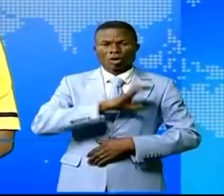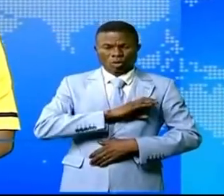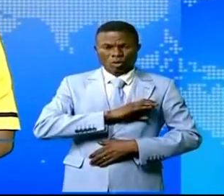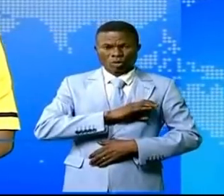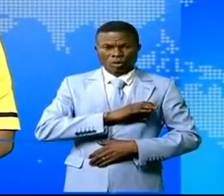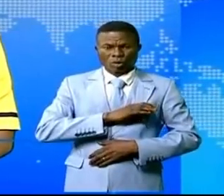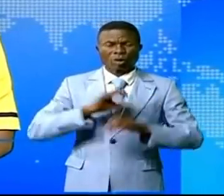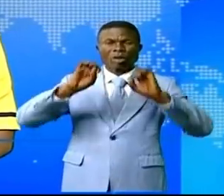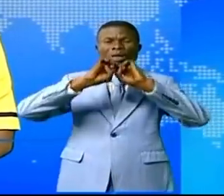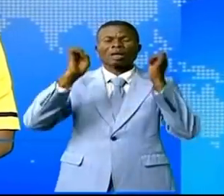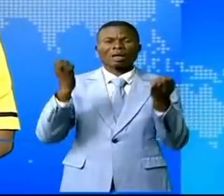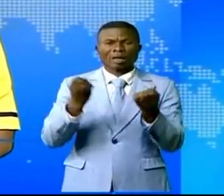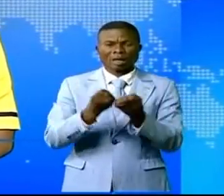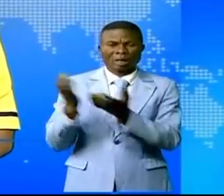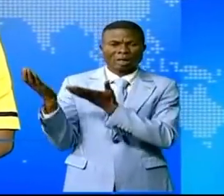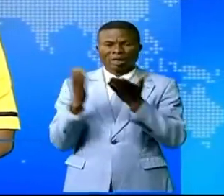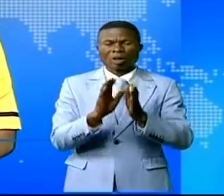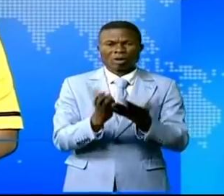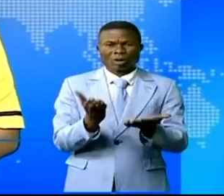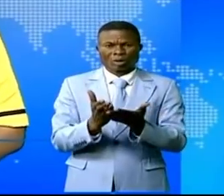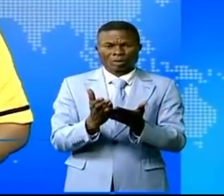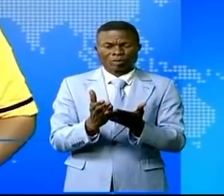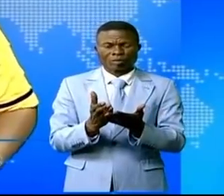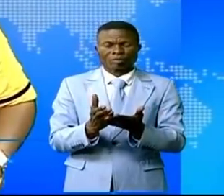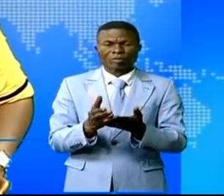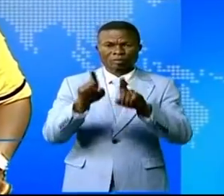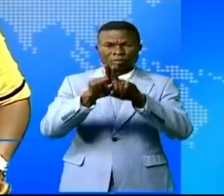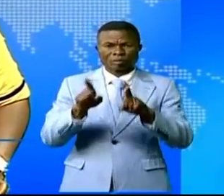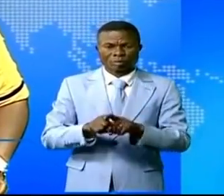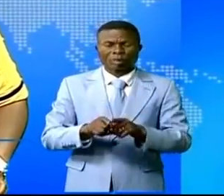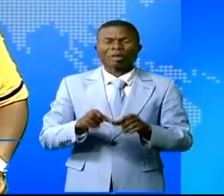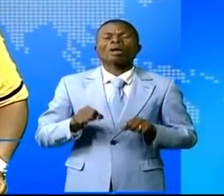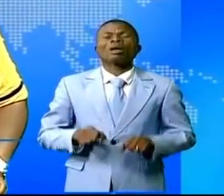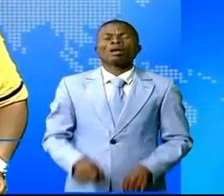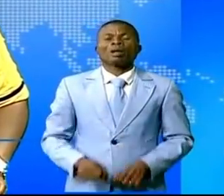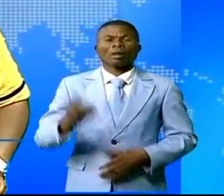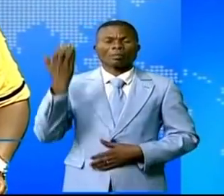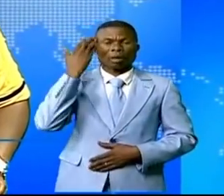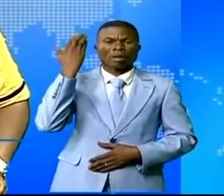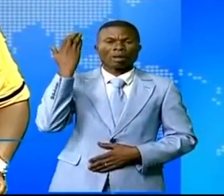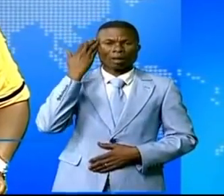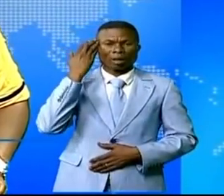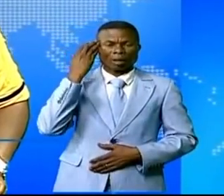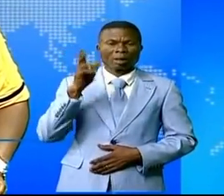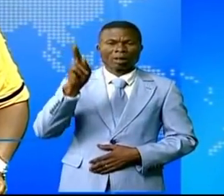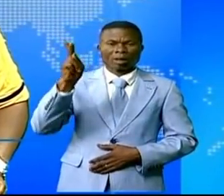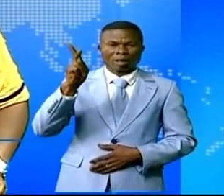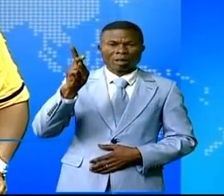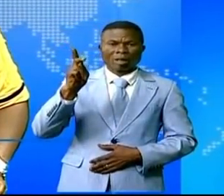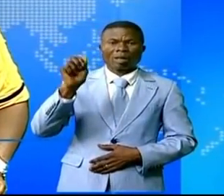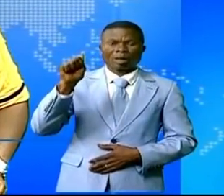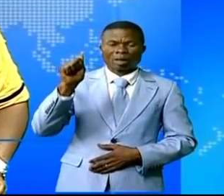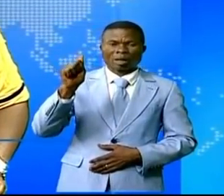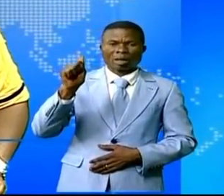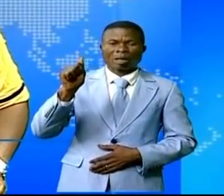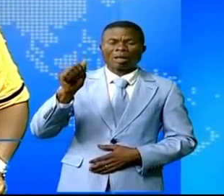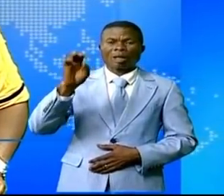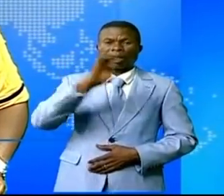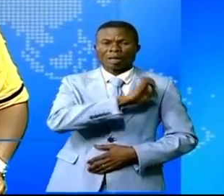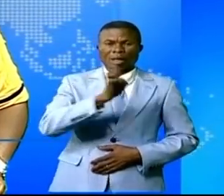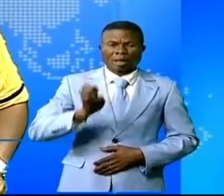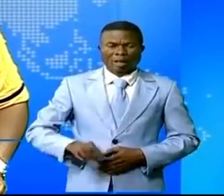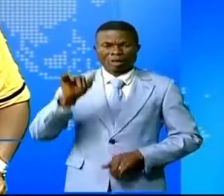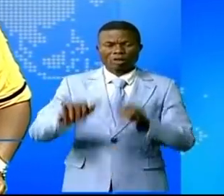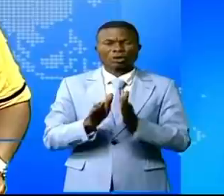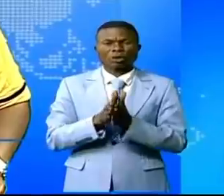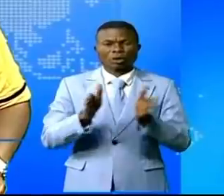des entreprises et portefeuilles, le COPUREP, le décès de M. Kapwabwa Kamenga Emmanuel, secrétaire